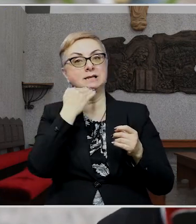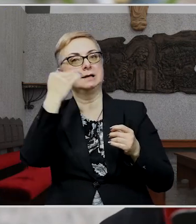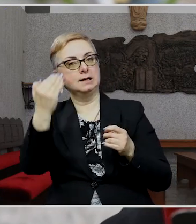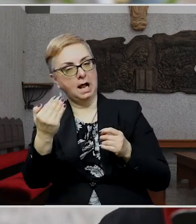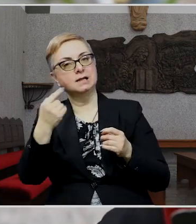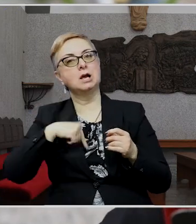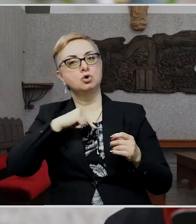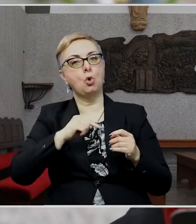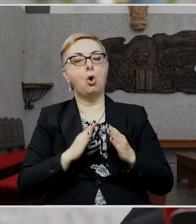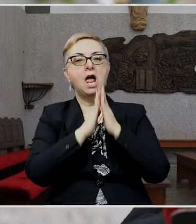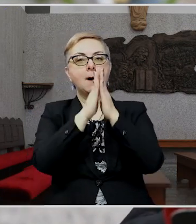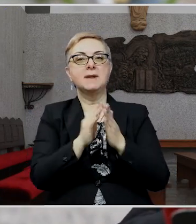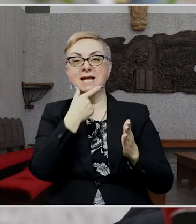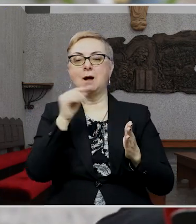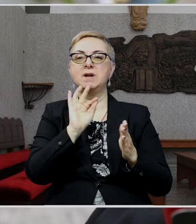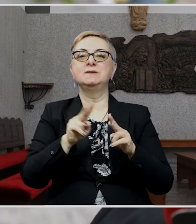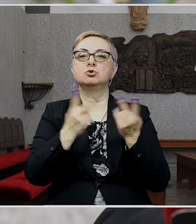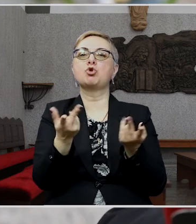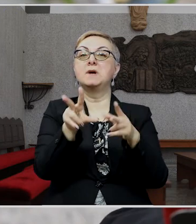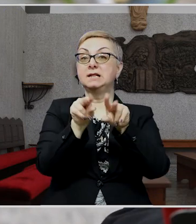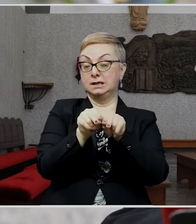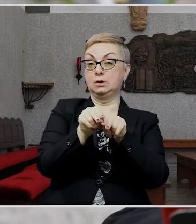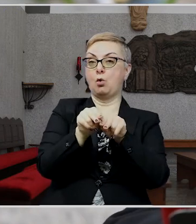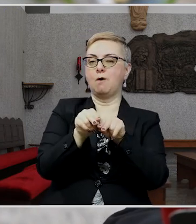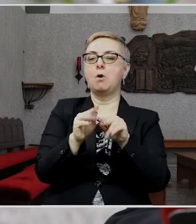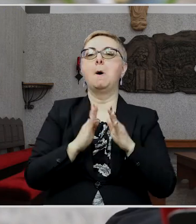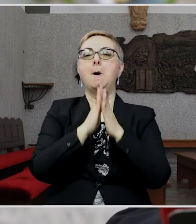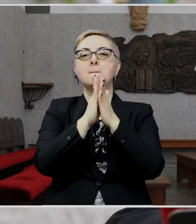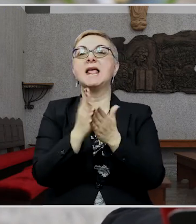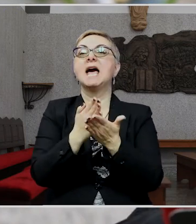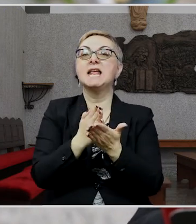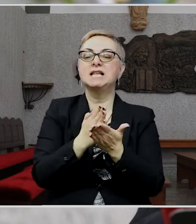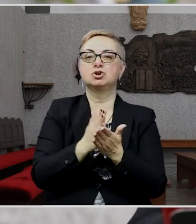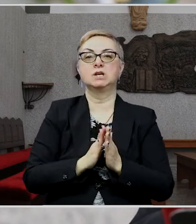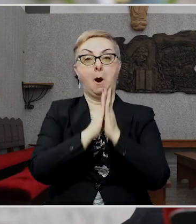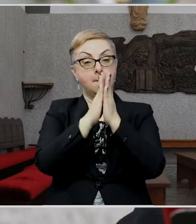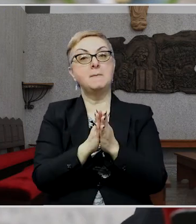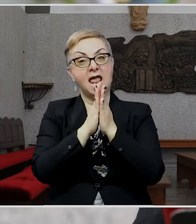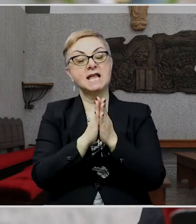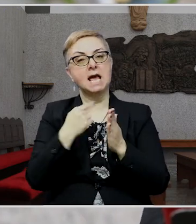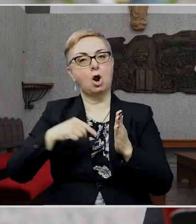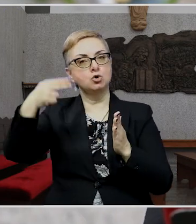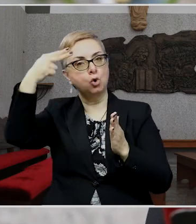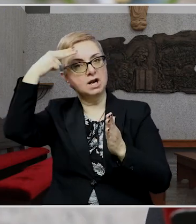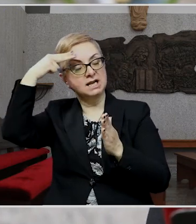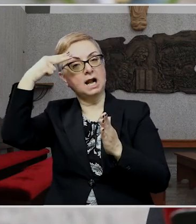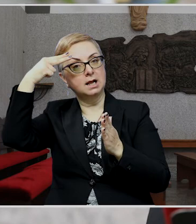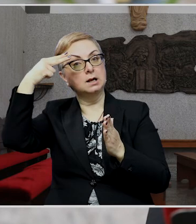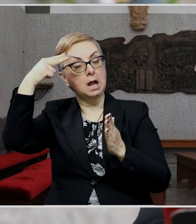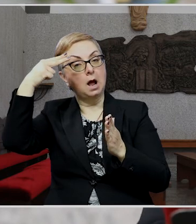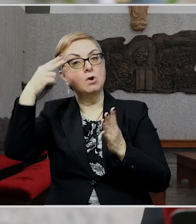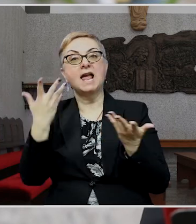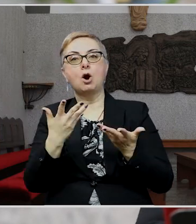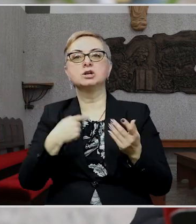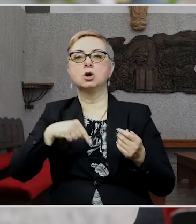una preghiera molto bella quella preghiera di intercessione quella preghiera che ci fa ricordare che siamo sempre